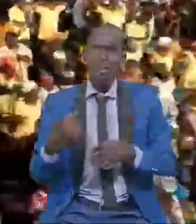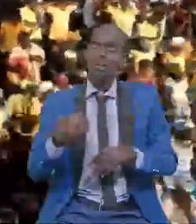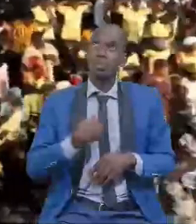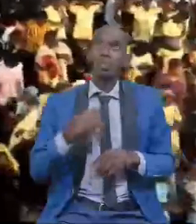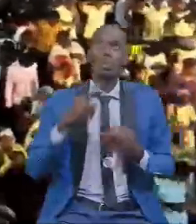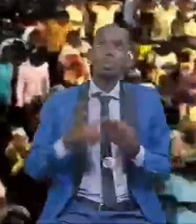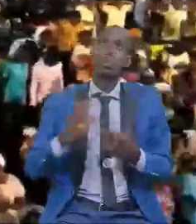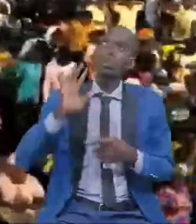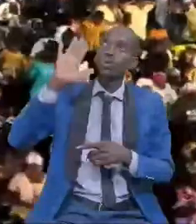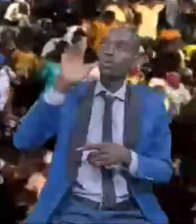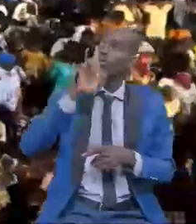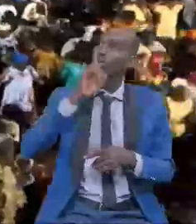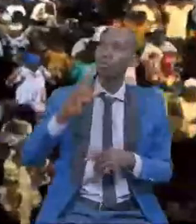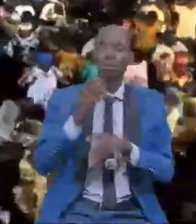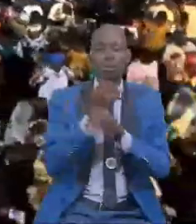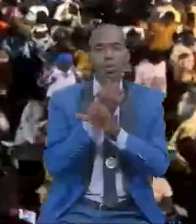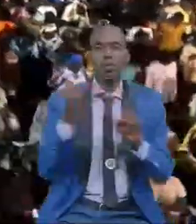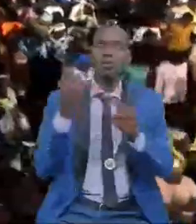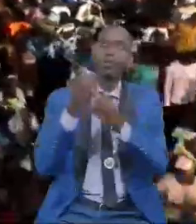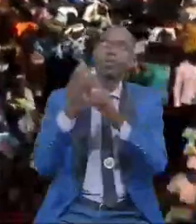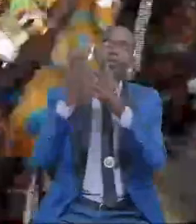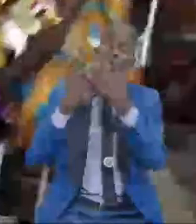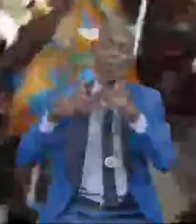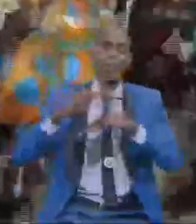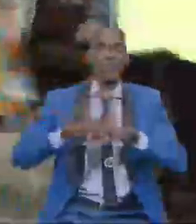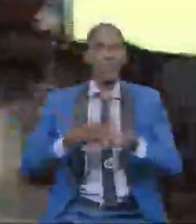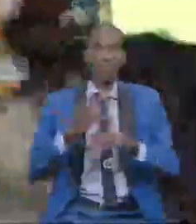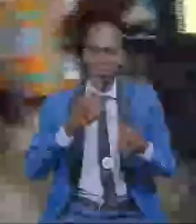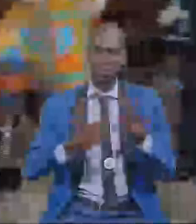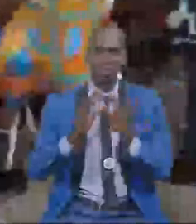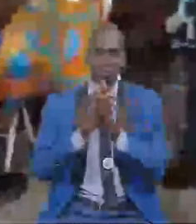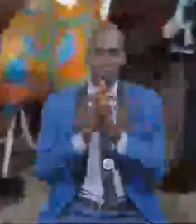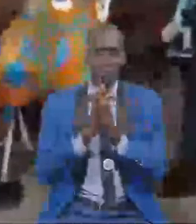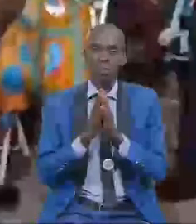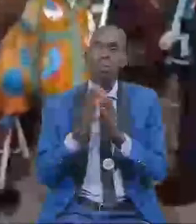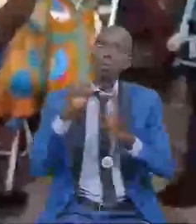qui me conduit dans le salut authentique du ciel. Parle au Seigneur.